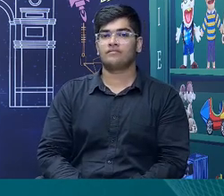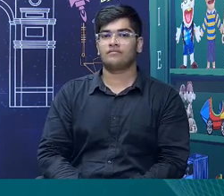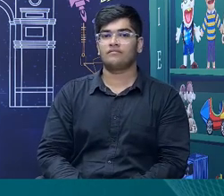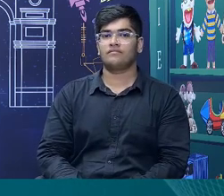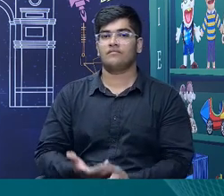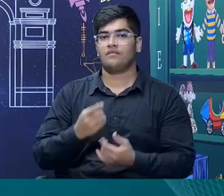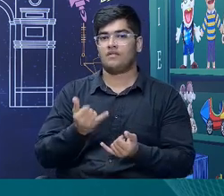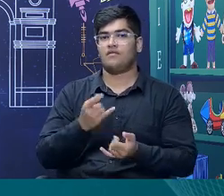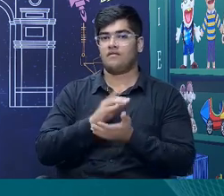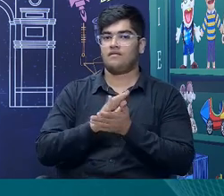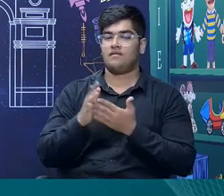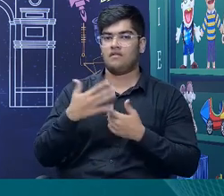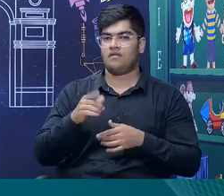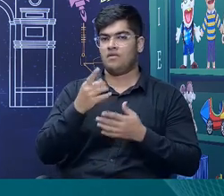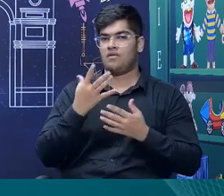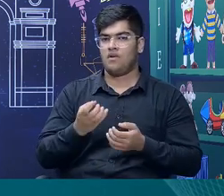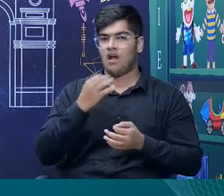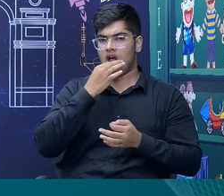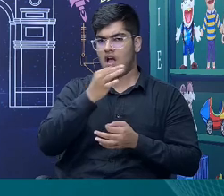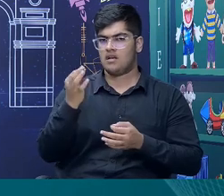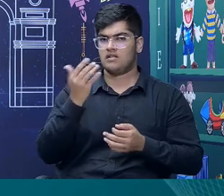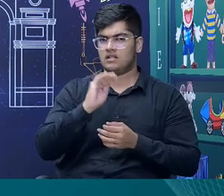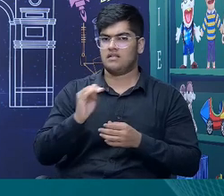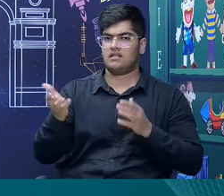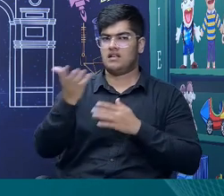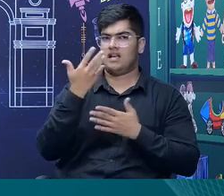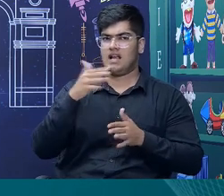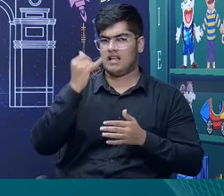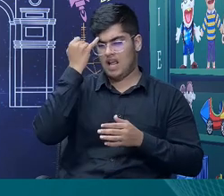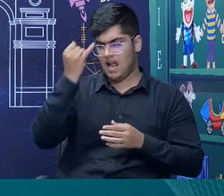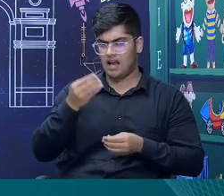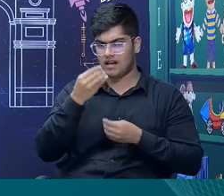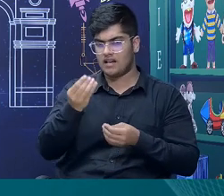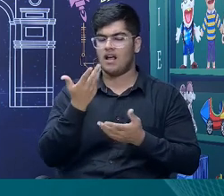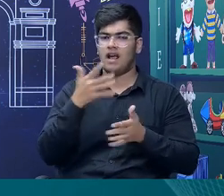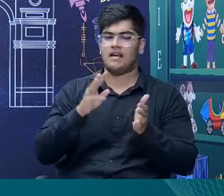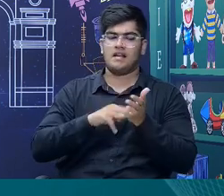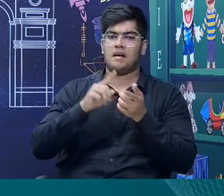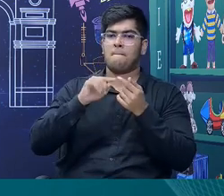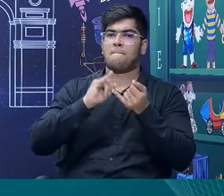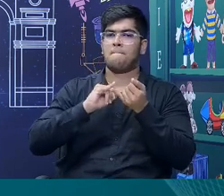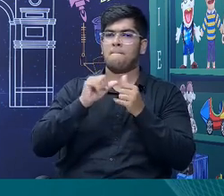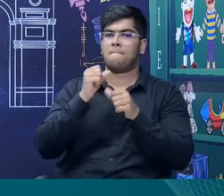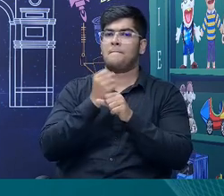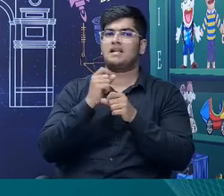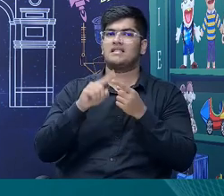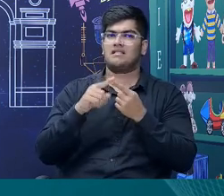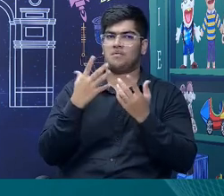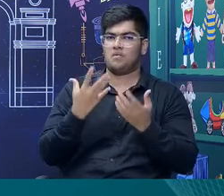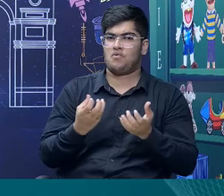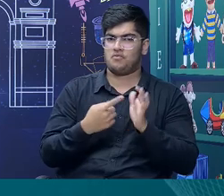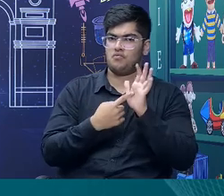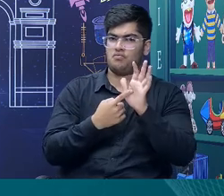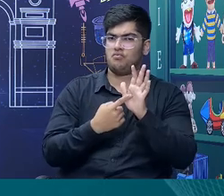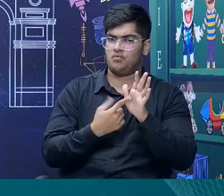मैं जान से पहले क्या आप हमारे दर्शकों को कोई सुझाव कोई मैसेज देना चाहेंगे आज के दिन से जुड़ा हुआ जी तो एक